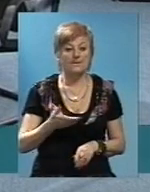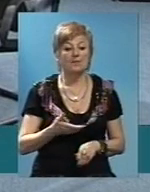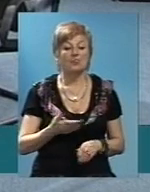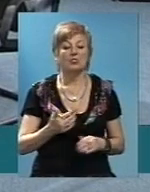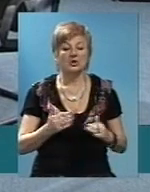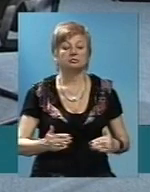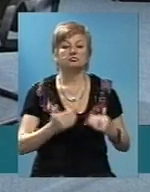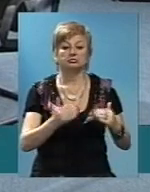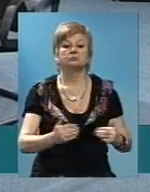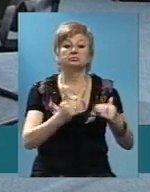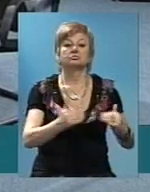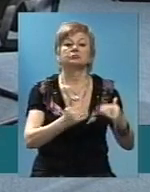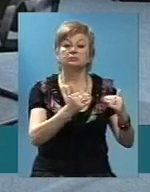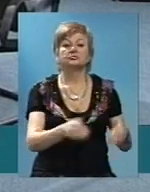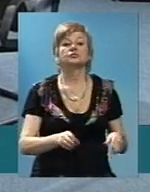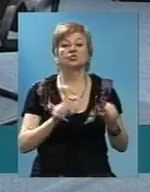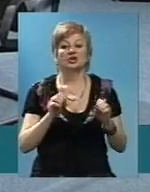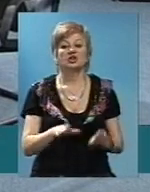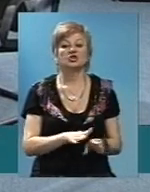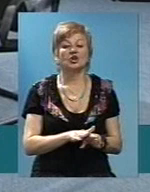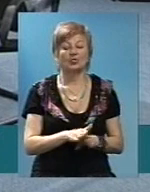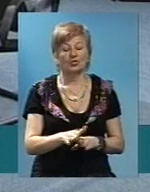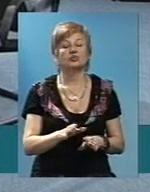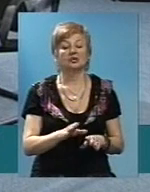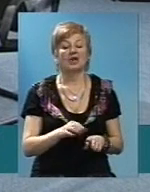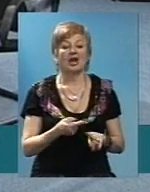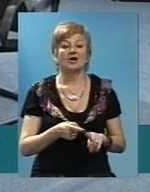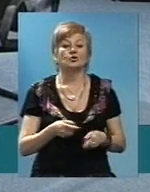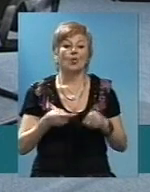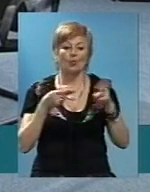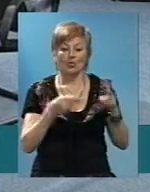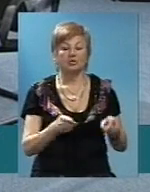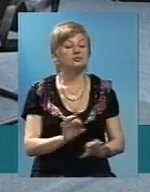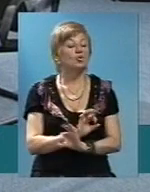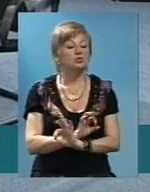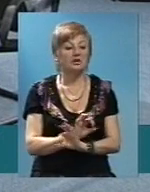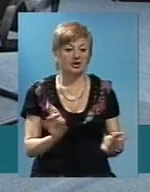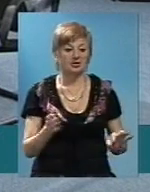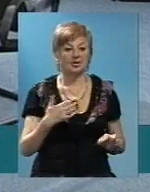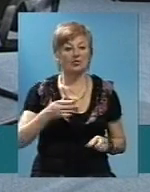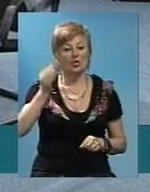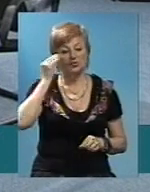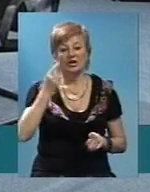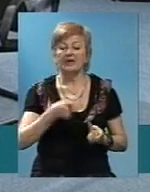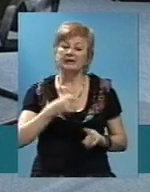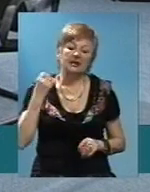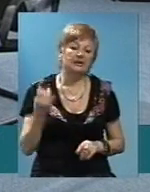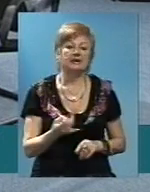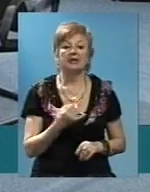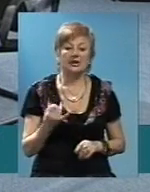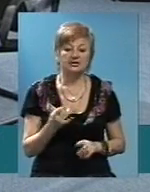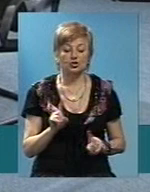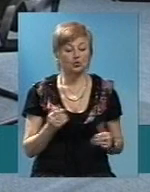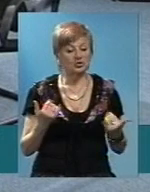кар'єр вирішили організувати, провести цю поїздку, і вона вийшла просто суперовою. На мій погляд, це найкращий захід з тих, що у нас був на